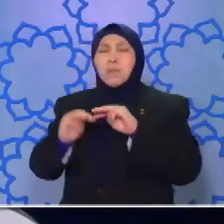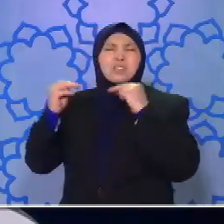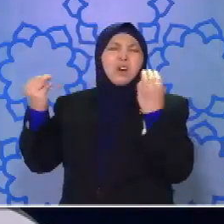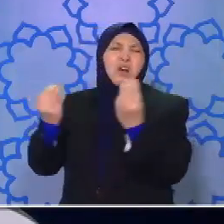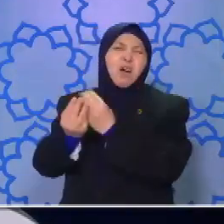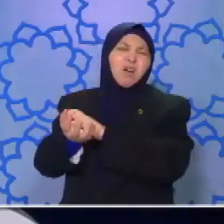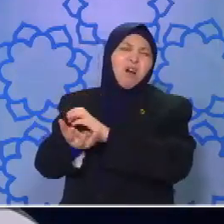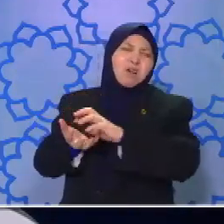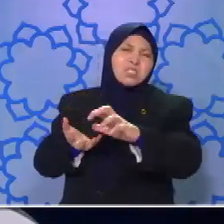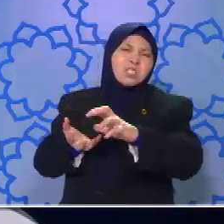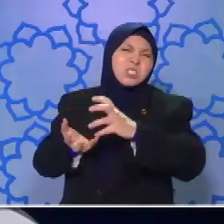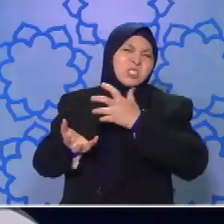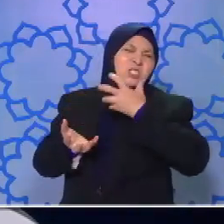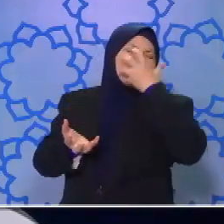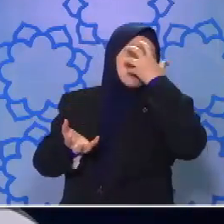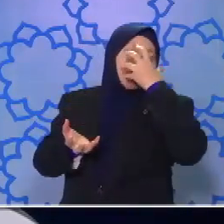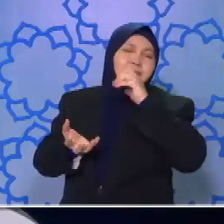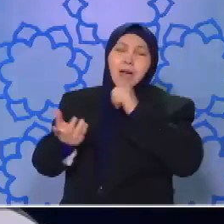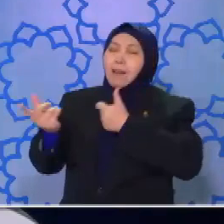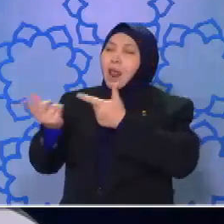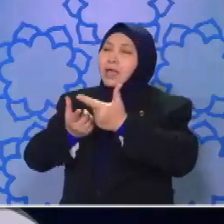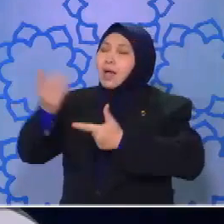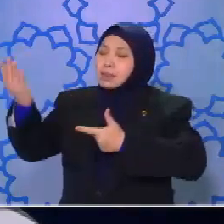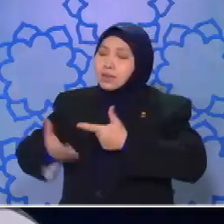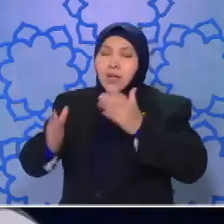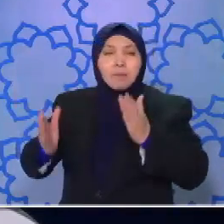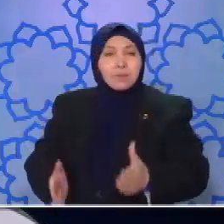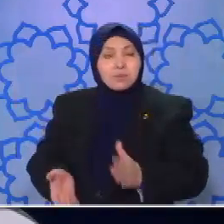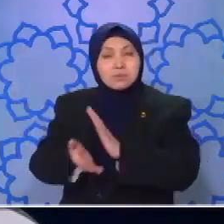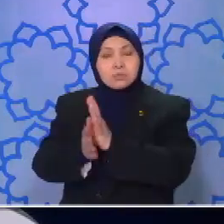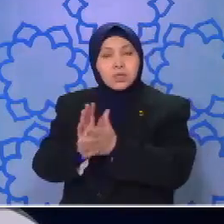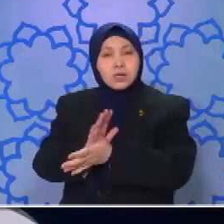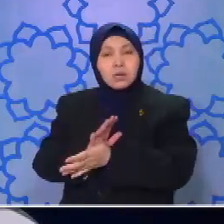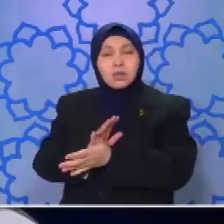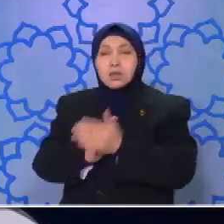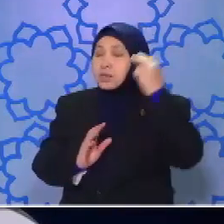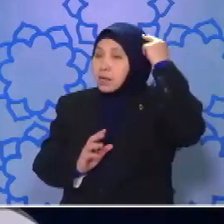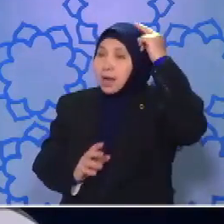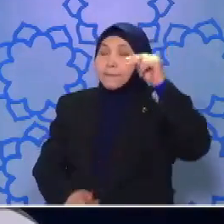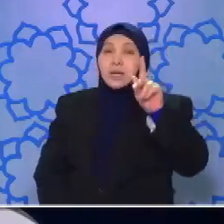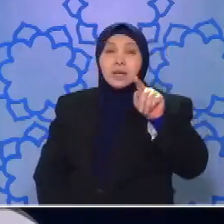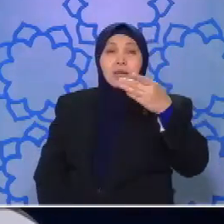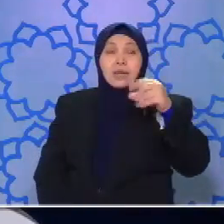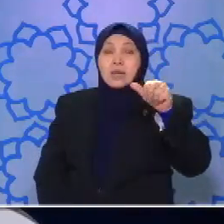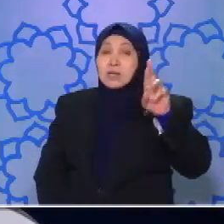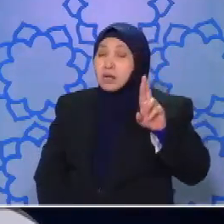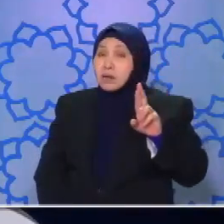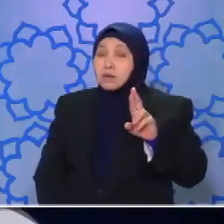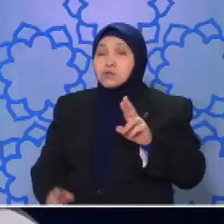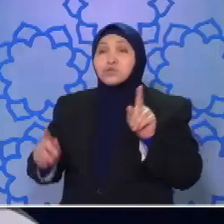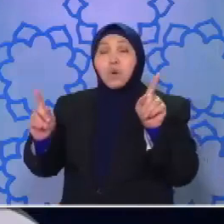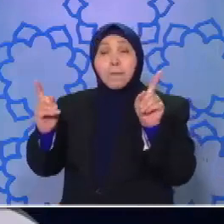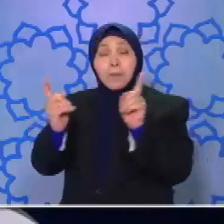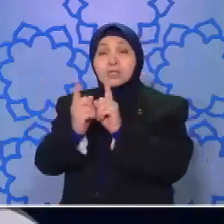kasar, bengis, tidak melayan kepada tetamu, maka Nabi Khidir dan juga Nabi Musa bertemu dengan satu dinding,